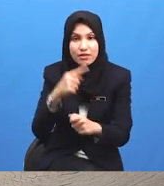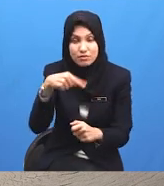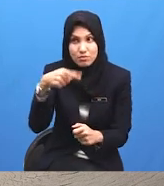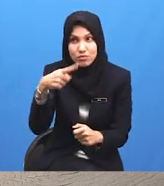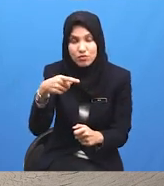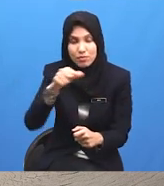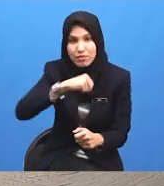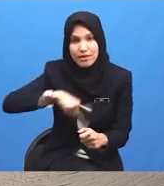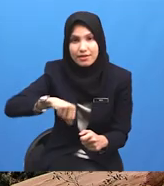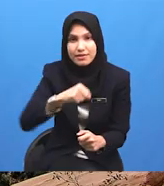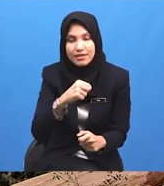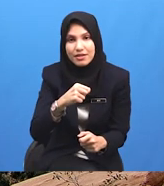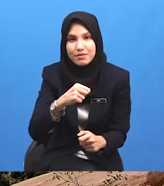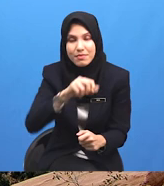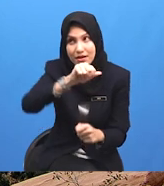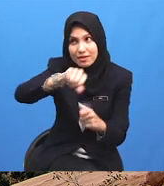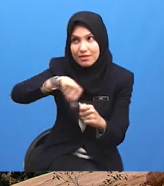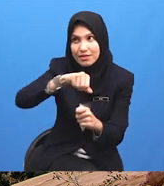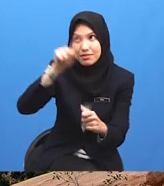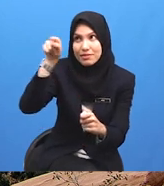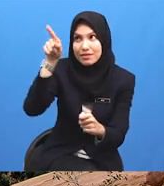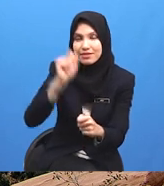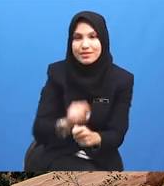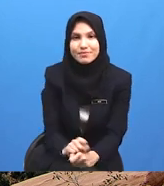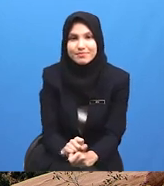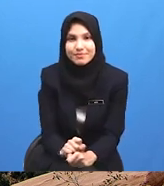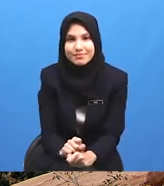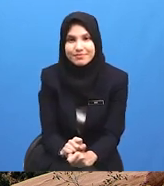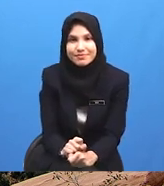beredar mengelilingi matahari.